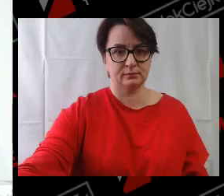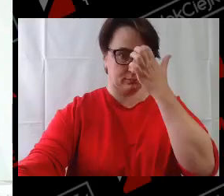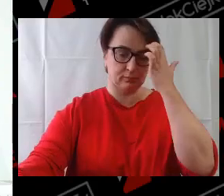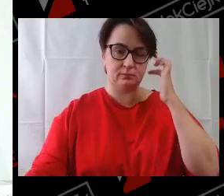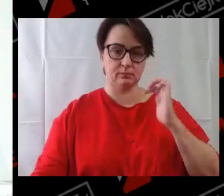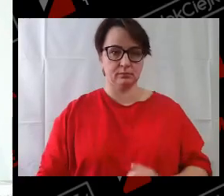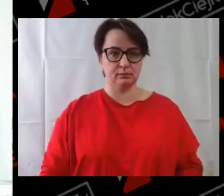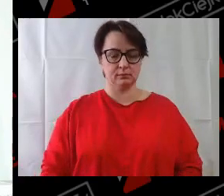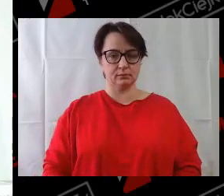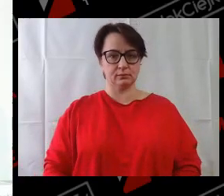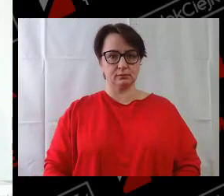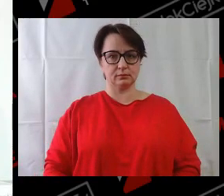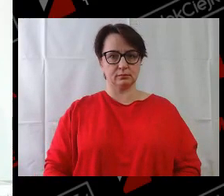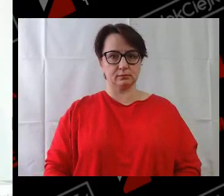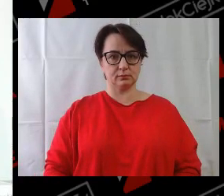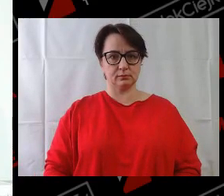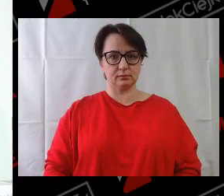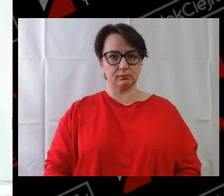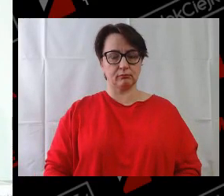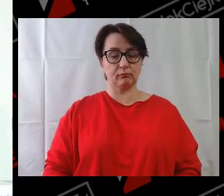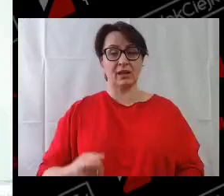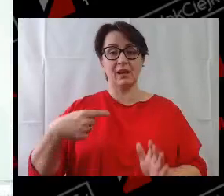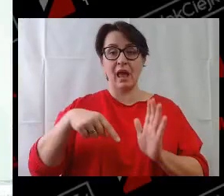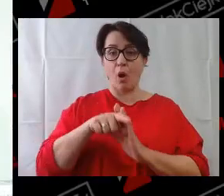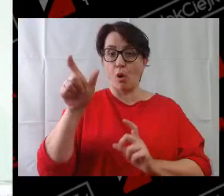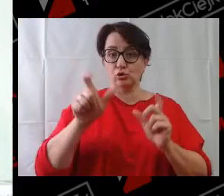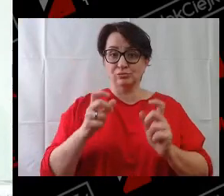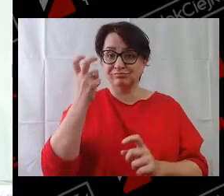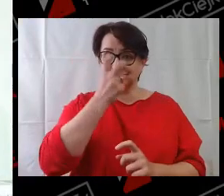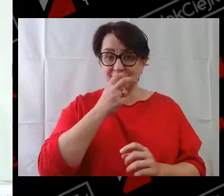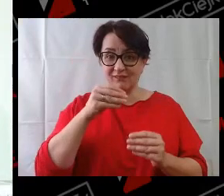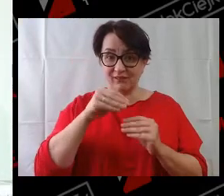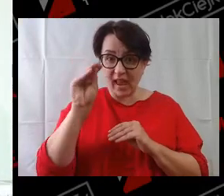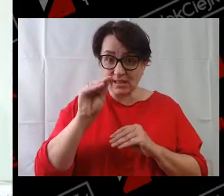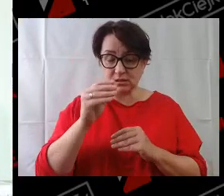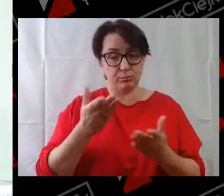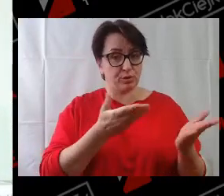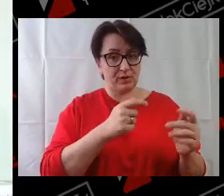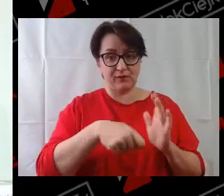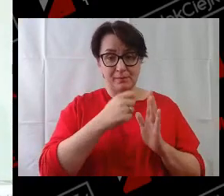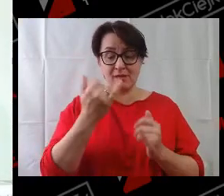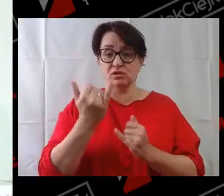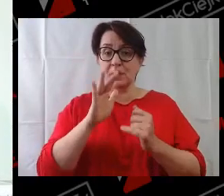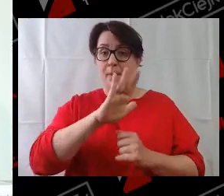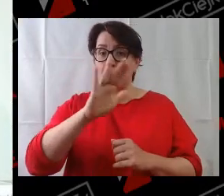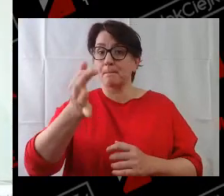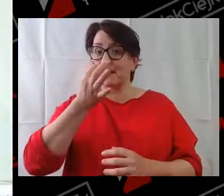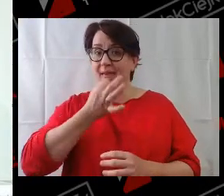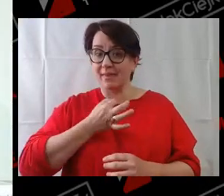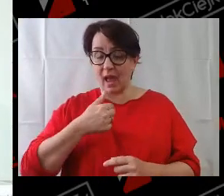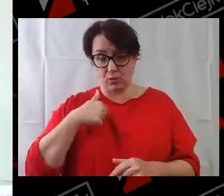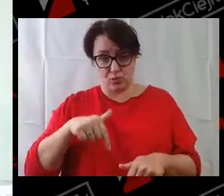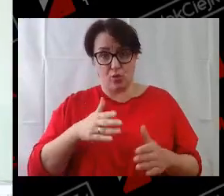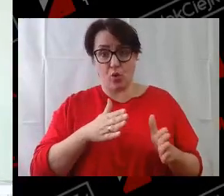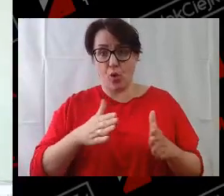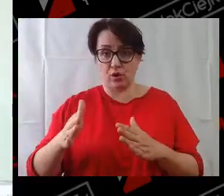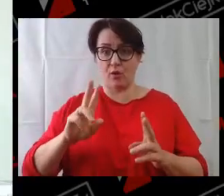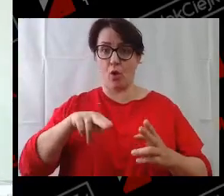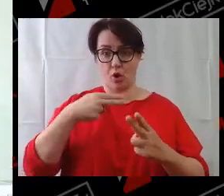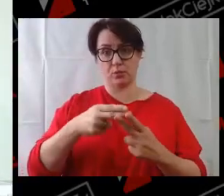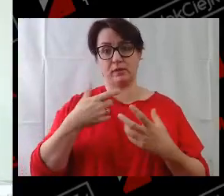o.o tych bardziej dociekliwych jeśli są jakieś pytania to jesteśmy tutaj gotowi gotowe